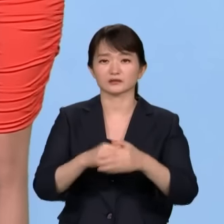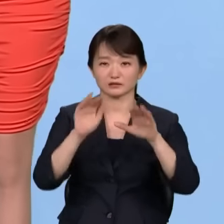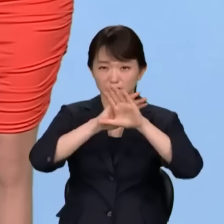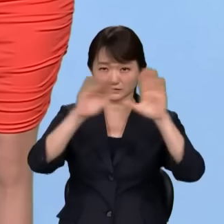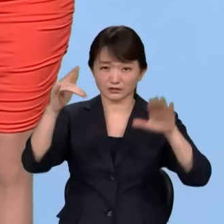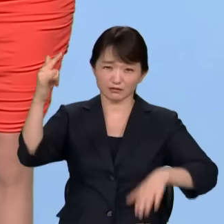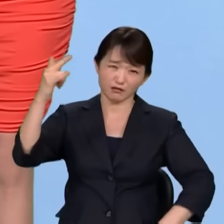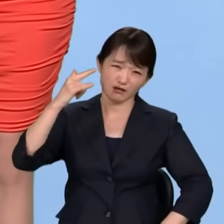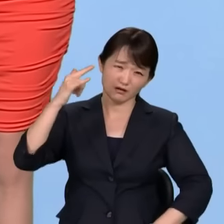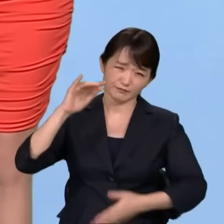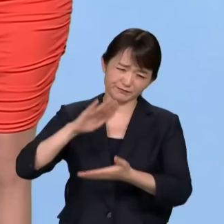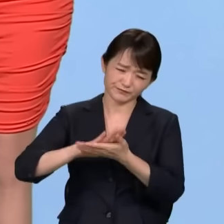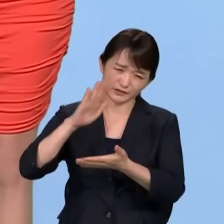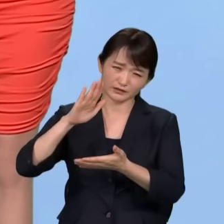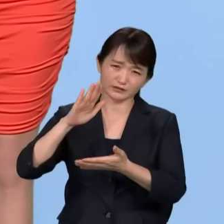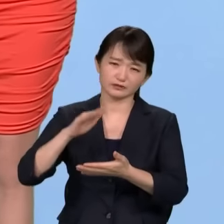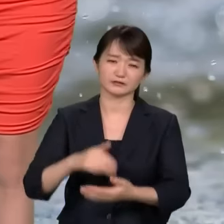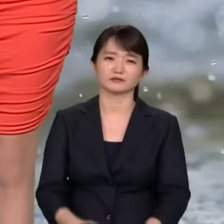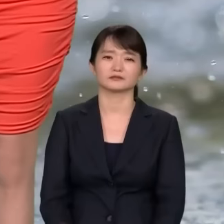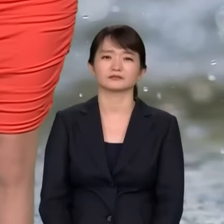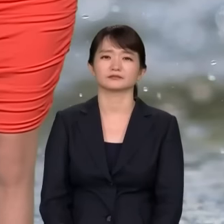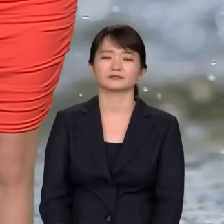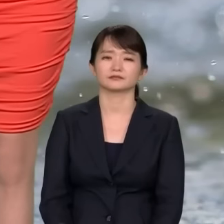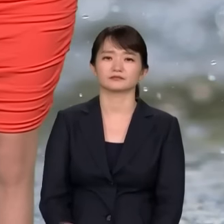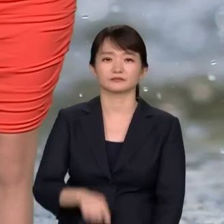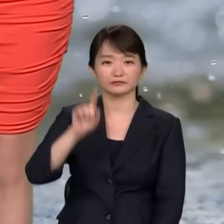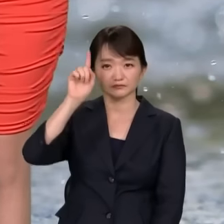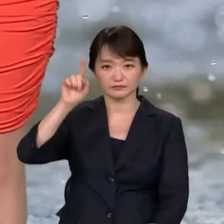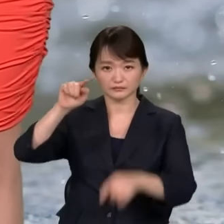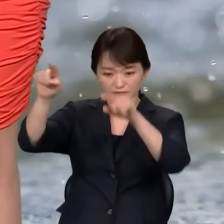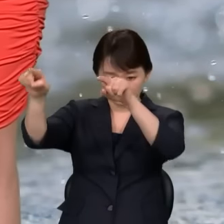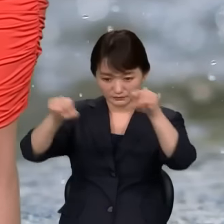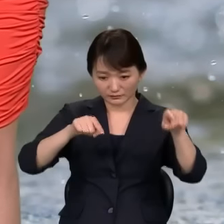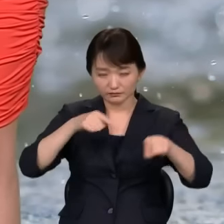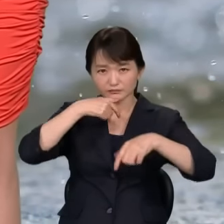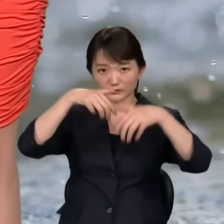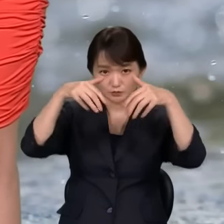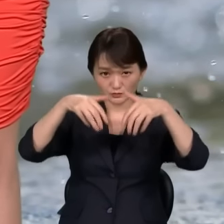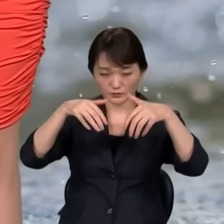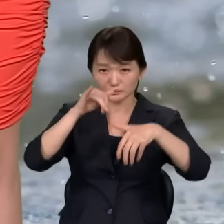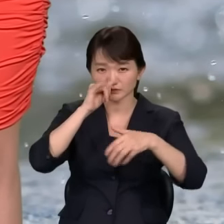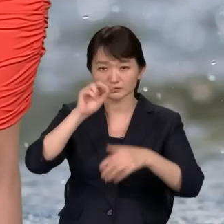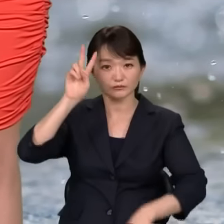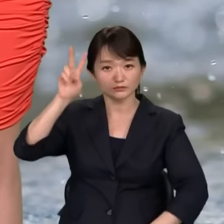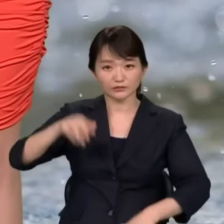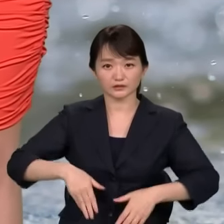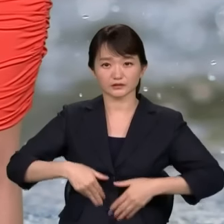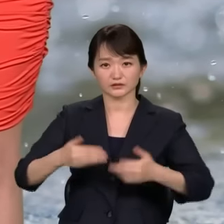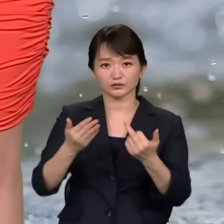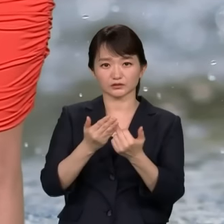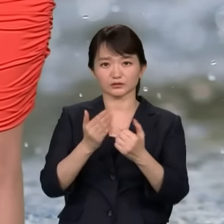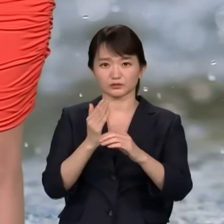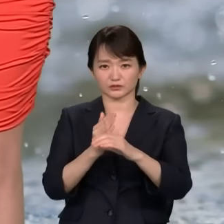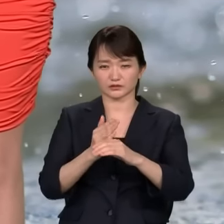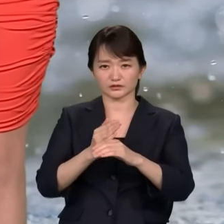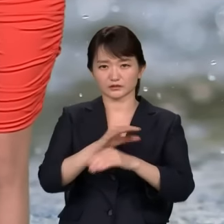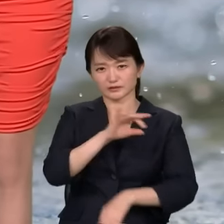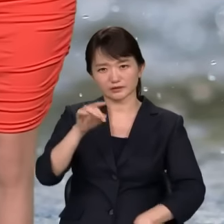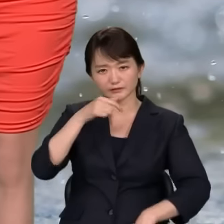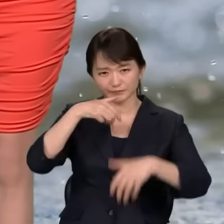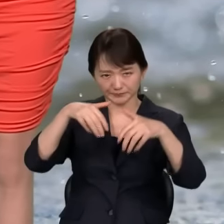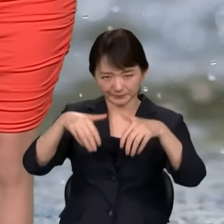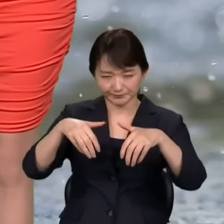강한 햇볕도 더위에 힘을 보태겠습니다. 내일은 전국에 한때 소나기가 지나겠고요. 올해는 남부와 제주를 중심으로 가끔